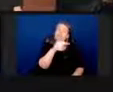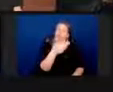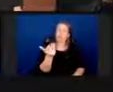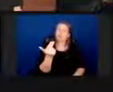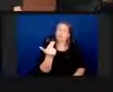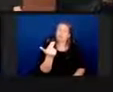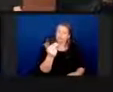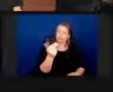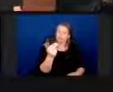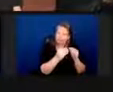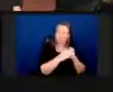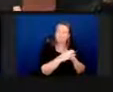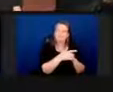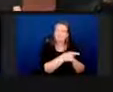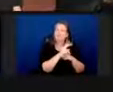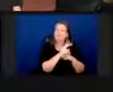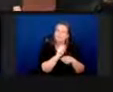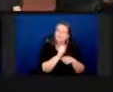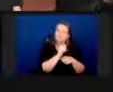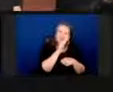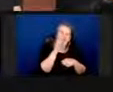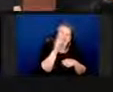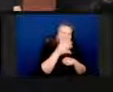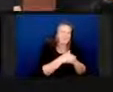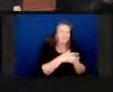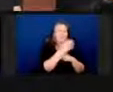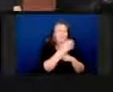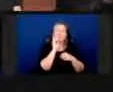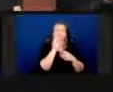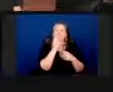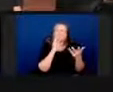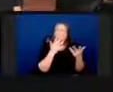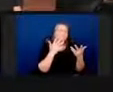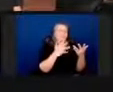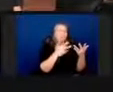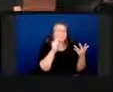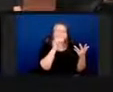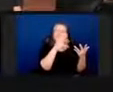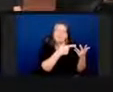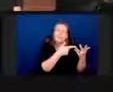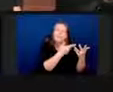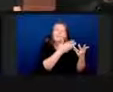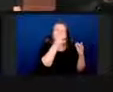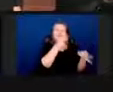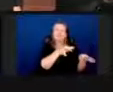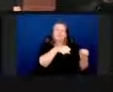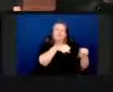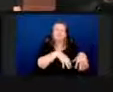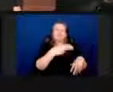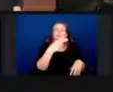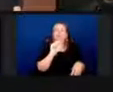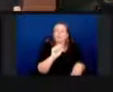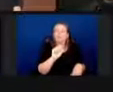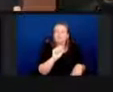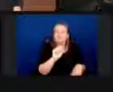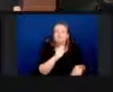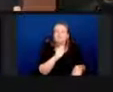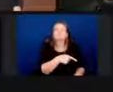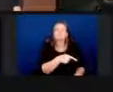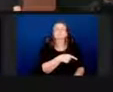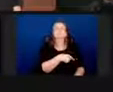بعض المسائل والمشاكل في المنزل، ولم يكن لديه أمل، وكان ربما أمله الوحيد أن